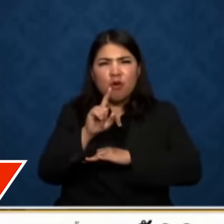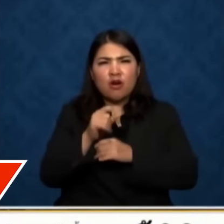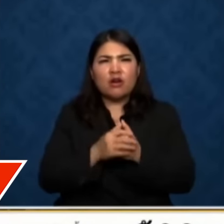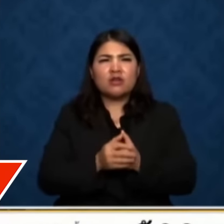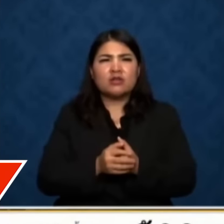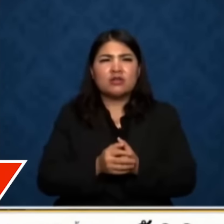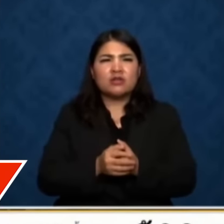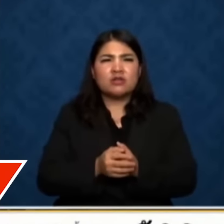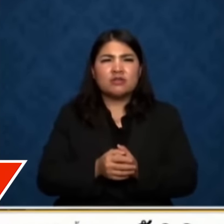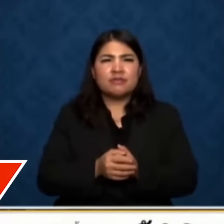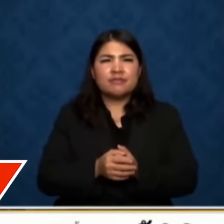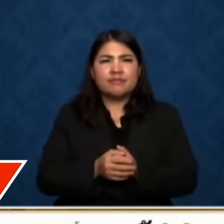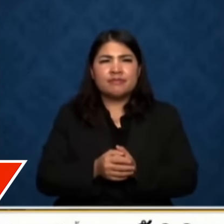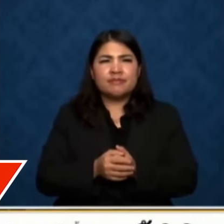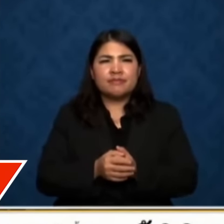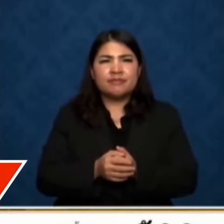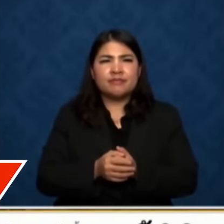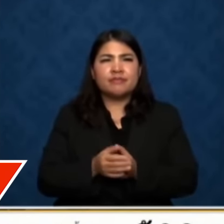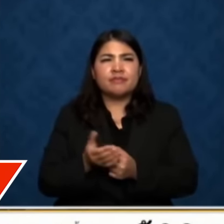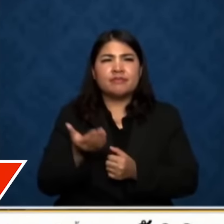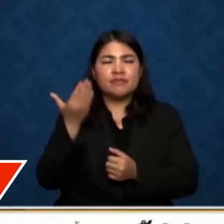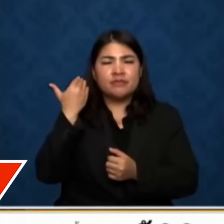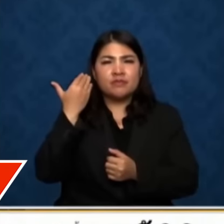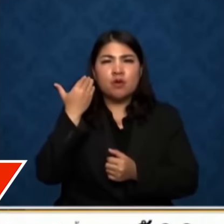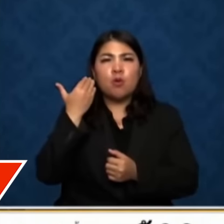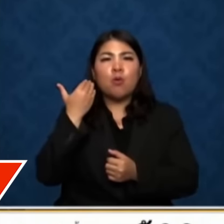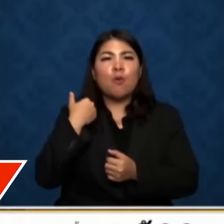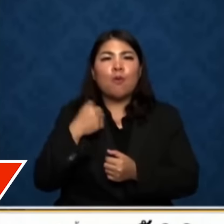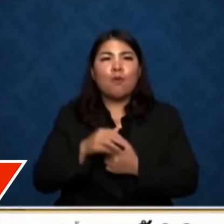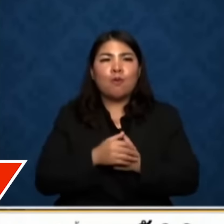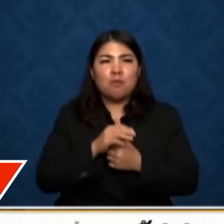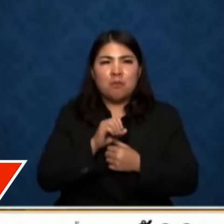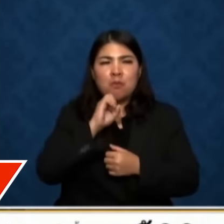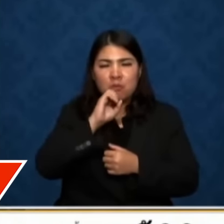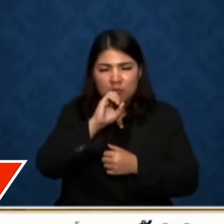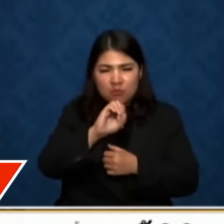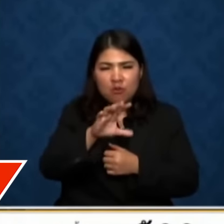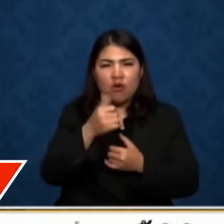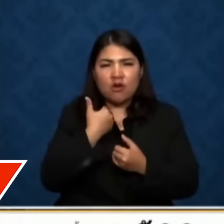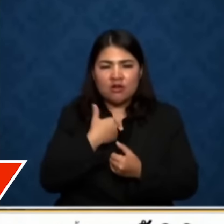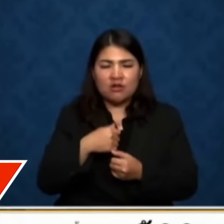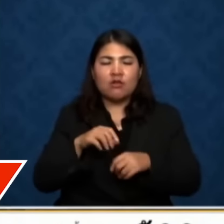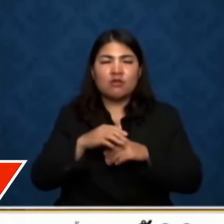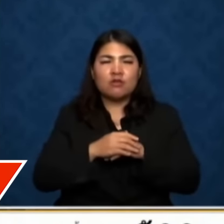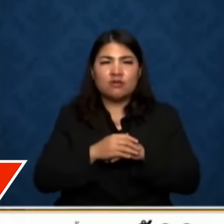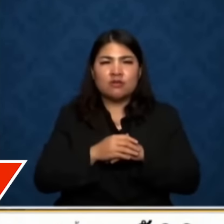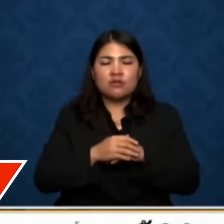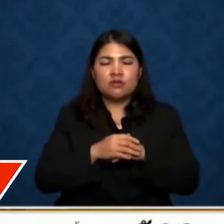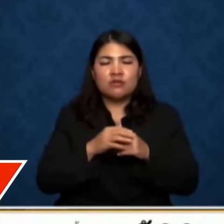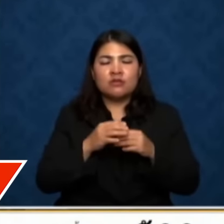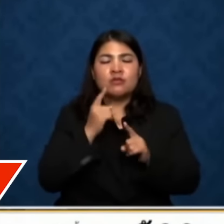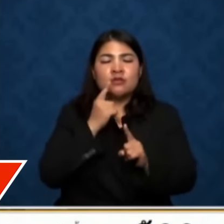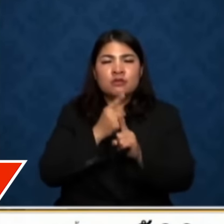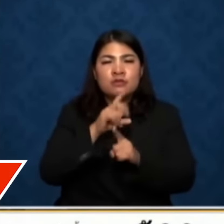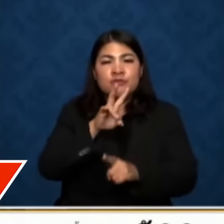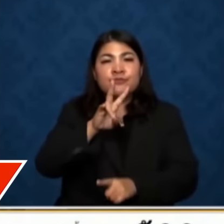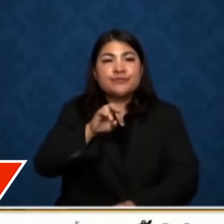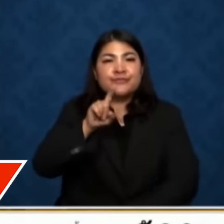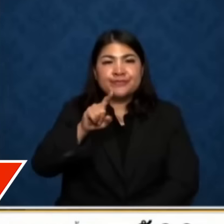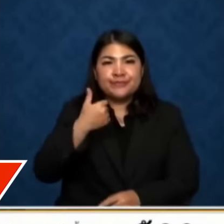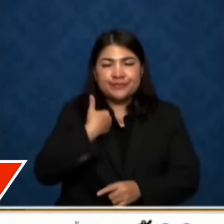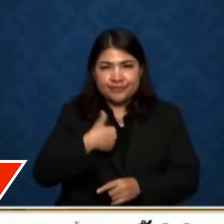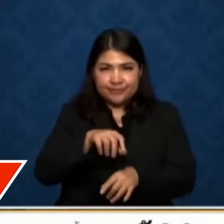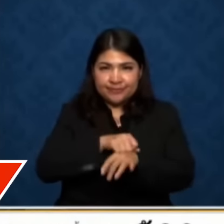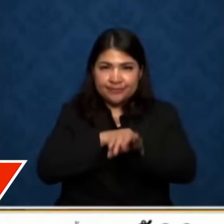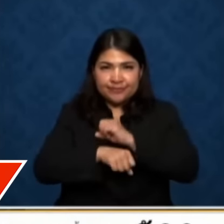ญาตเอ่ยนามท่านนะครับก็คุณหมออ๋องนะครับได้วินิจฉัยแล้วและเป็นที่ยุติแล้วตามข้อ71วรรคแรกนะครับว่าผมได้ปฏิบัติต